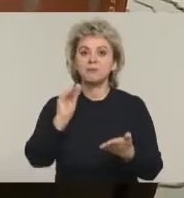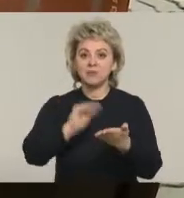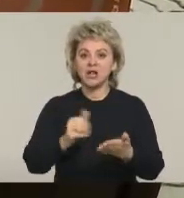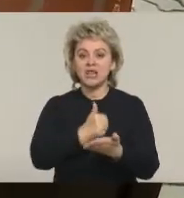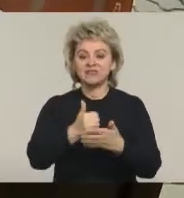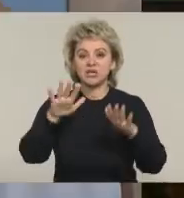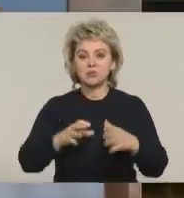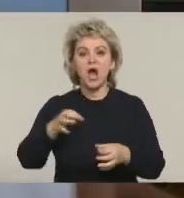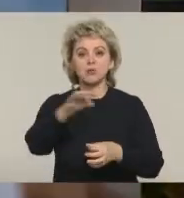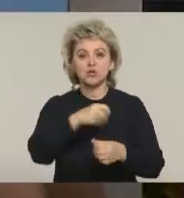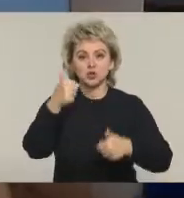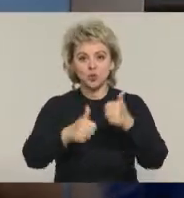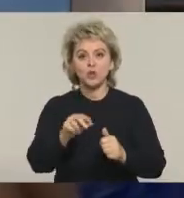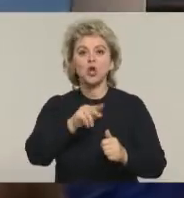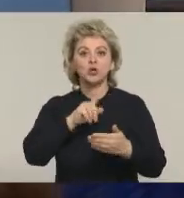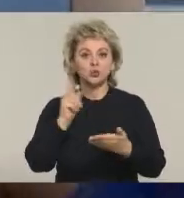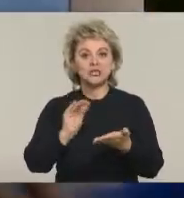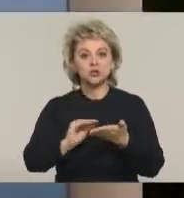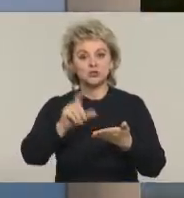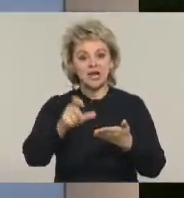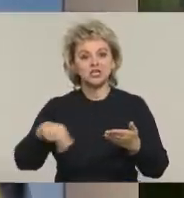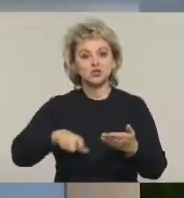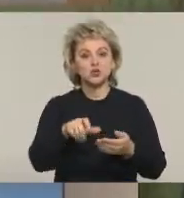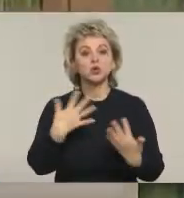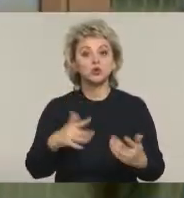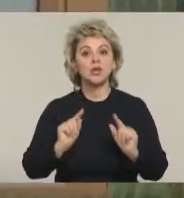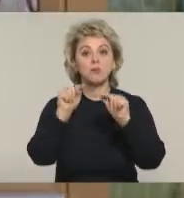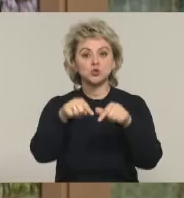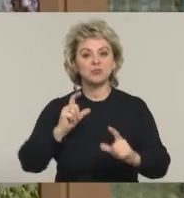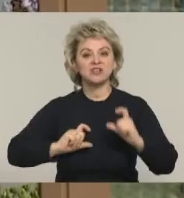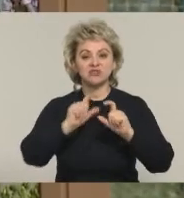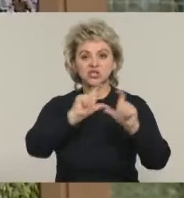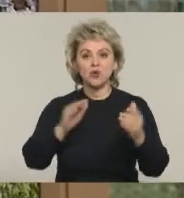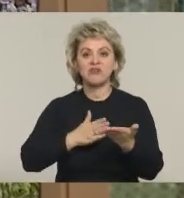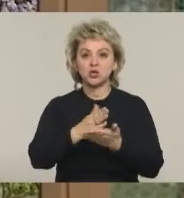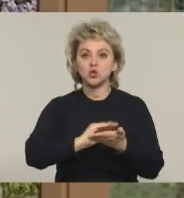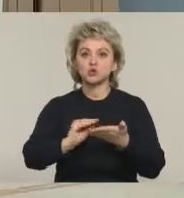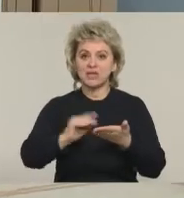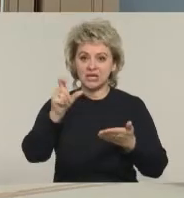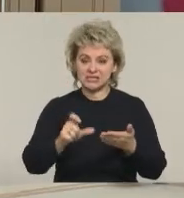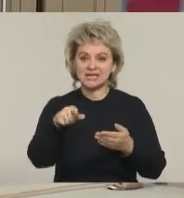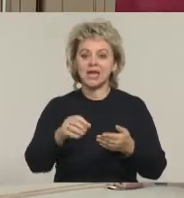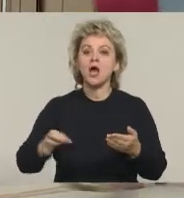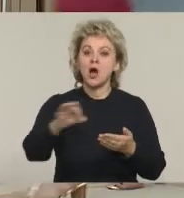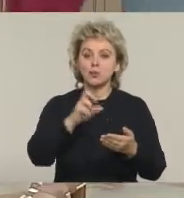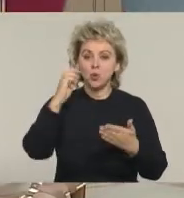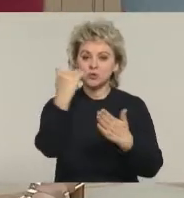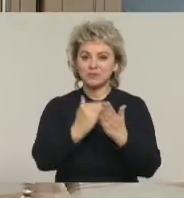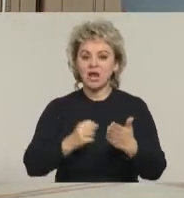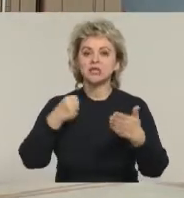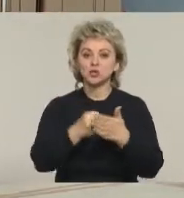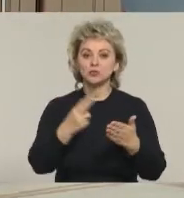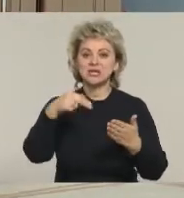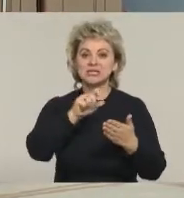в областном конкурсе «Юный журналист Дона». А кто-то уже поступил в институт на факультет журналистики. По областной госпрограмме